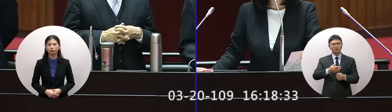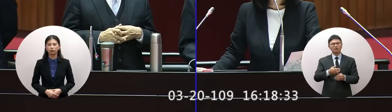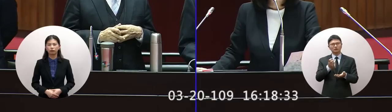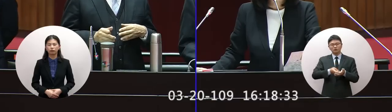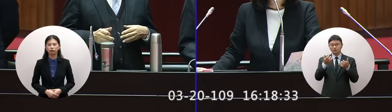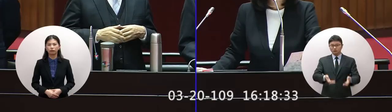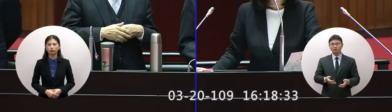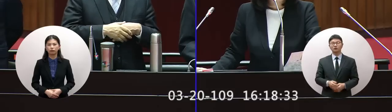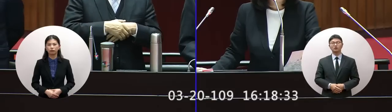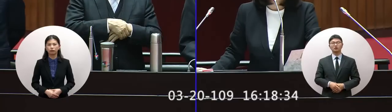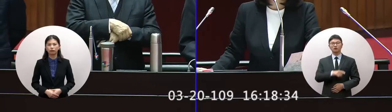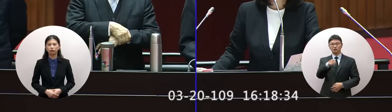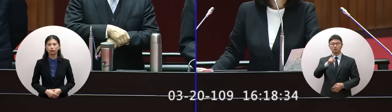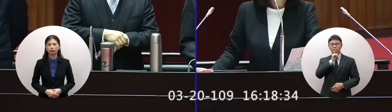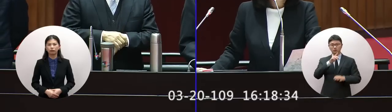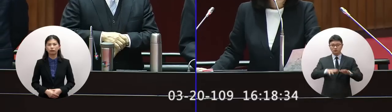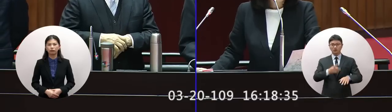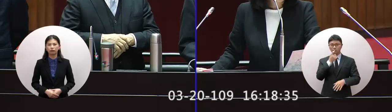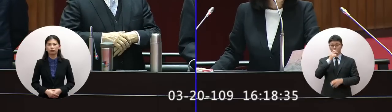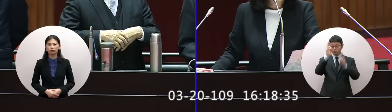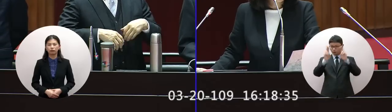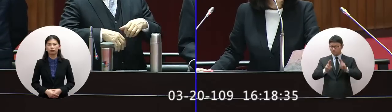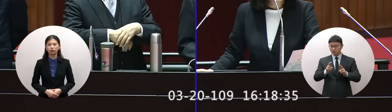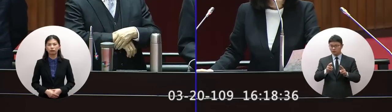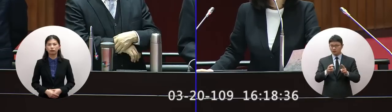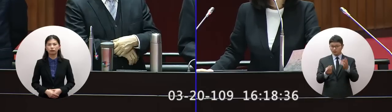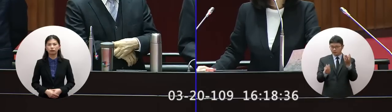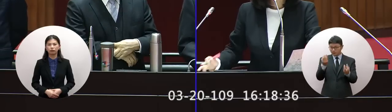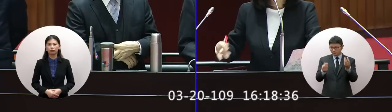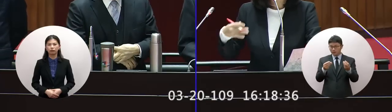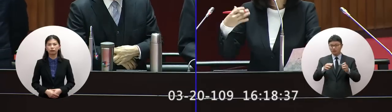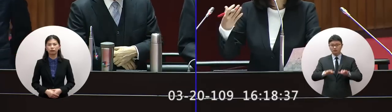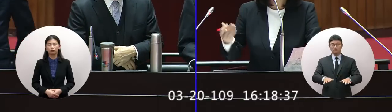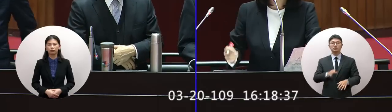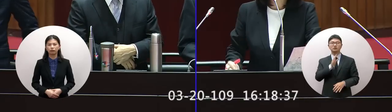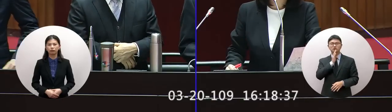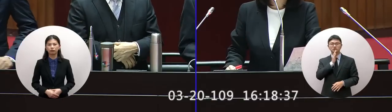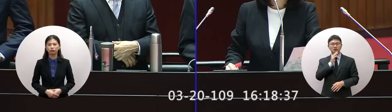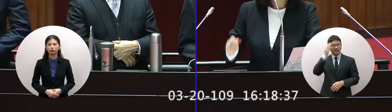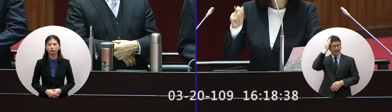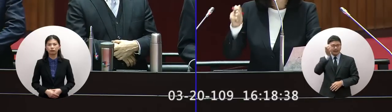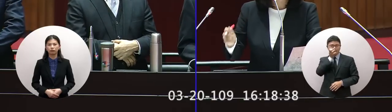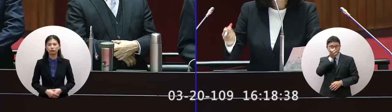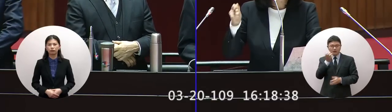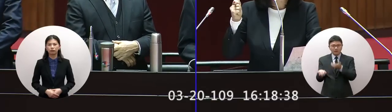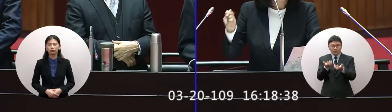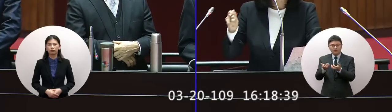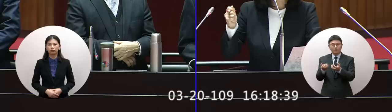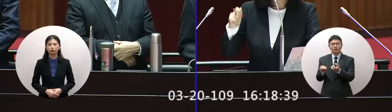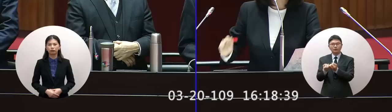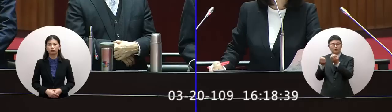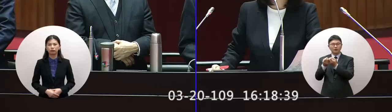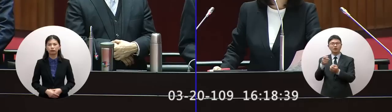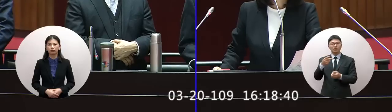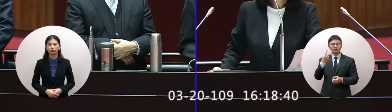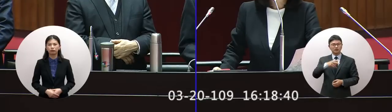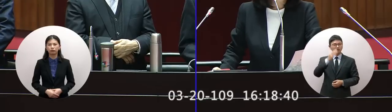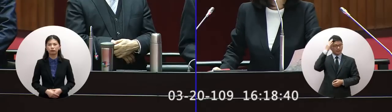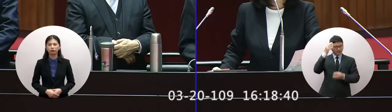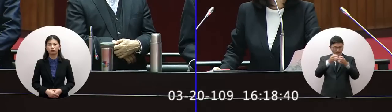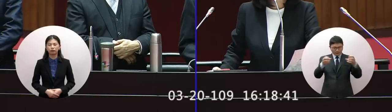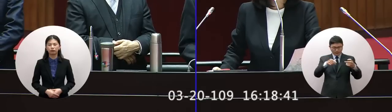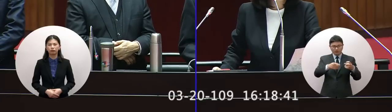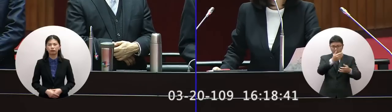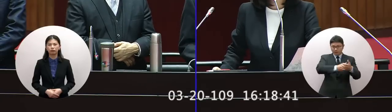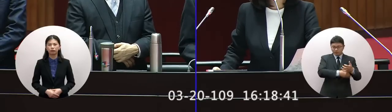能源，也就是绿电的比例。短期的对策是增加燃气的机组，然后减少燃煤的机组。